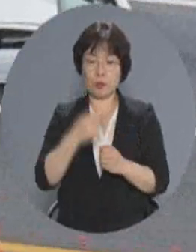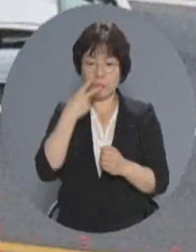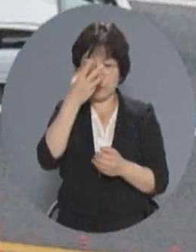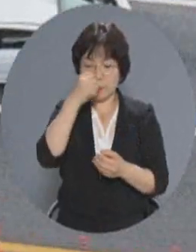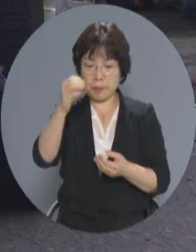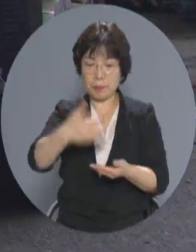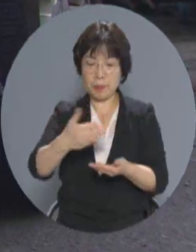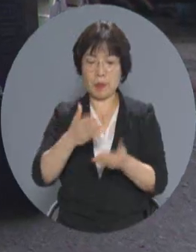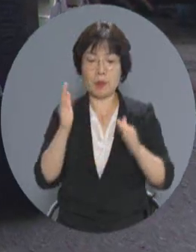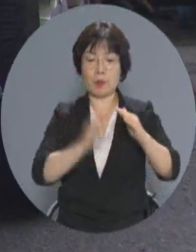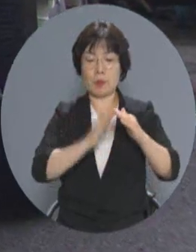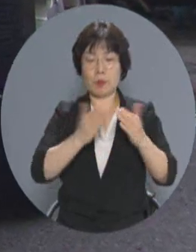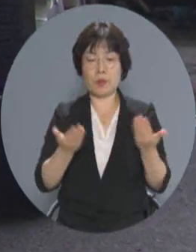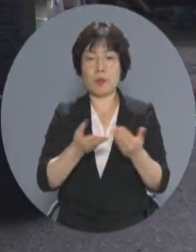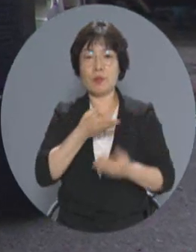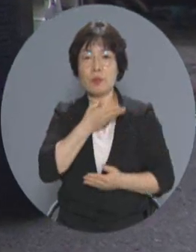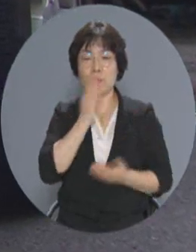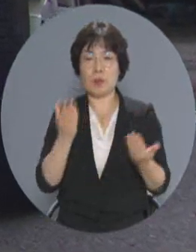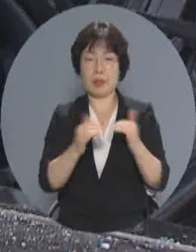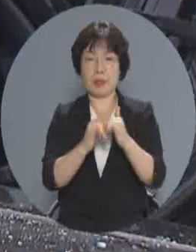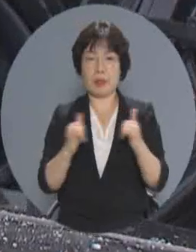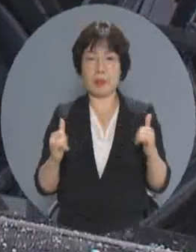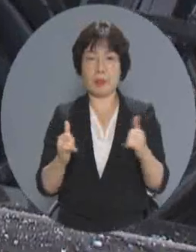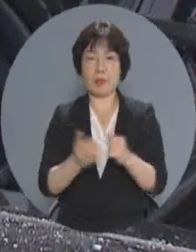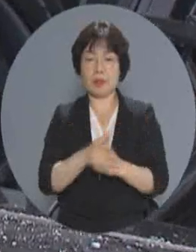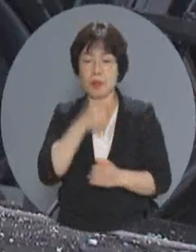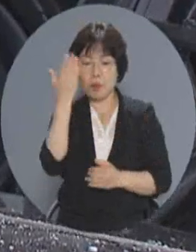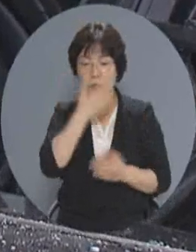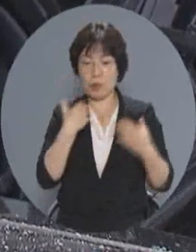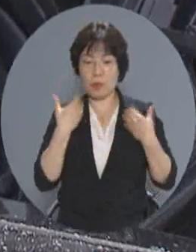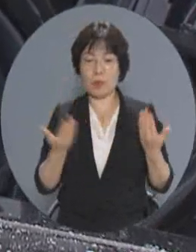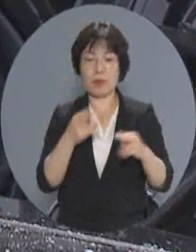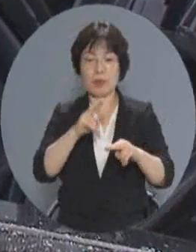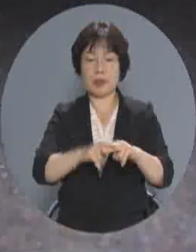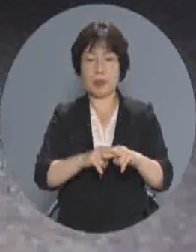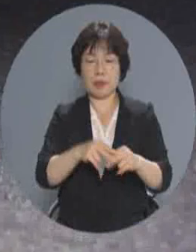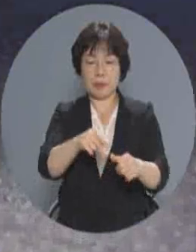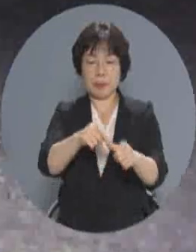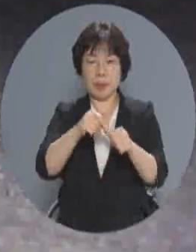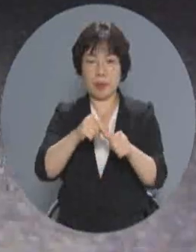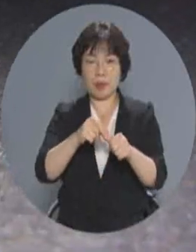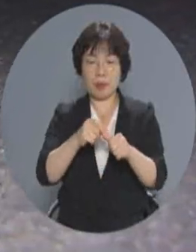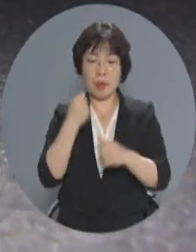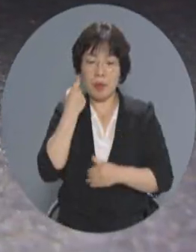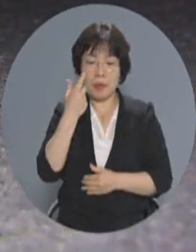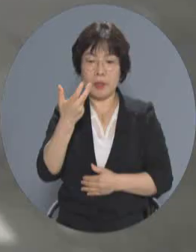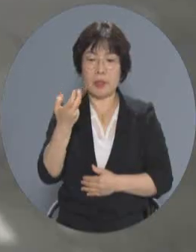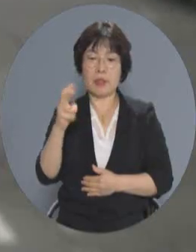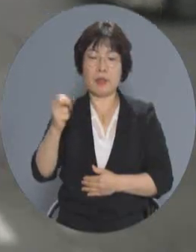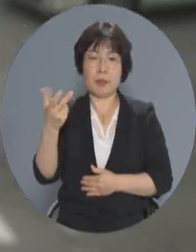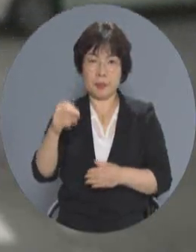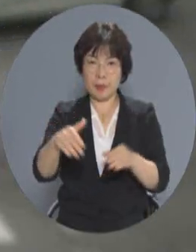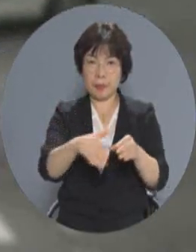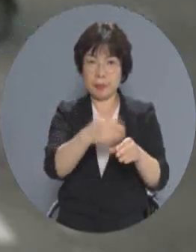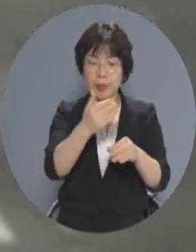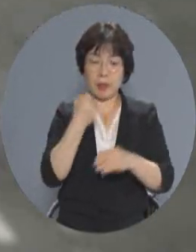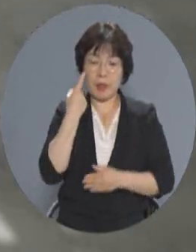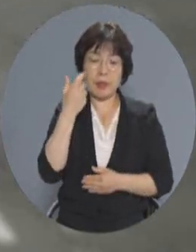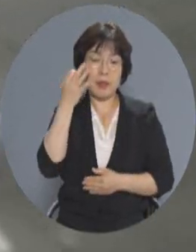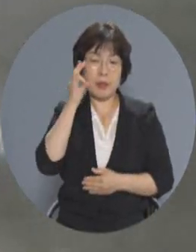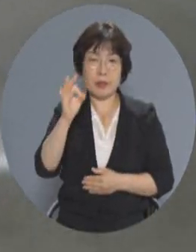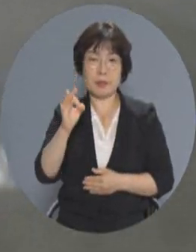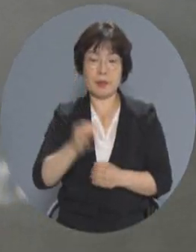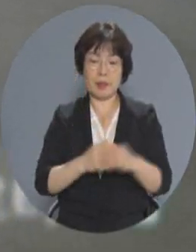등 공공근로 활동을 하고 있었는데 6시에 노인 일자리 사업에 선발돼 월 27만 원을 받고 한 달에